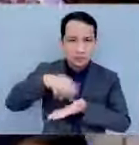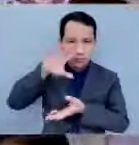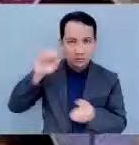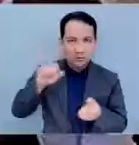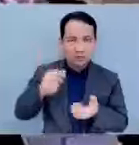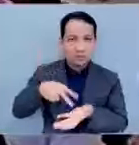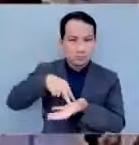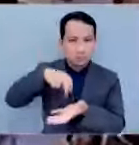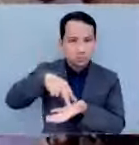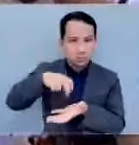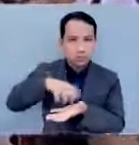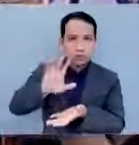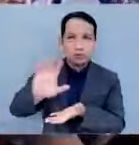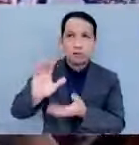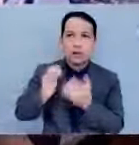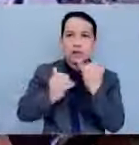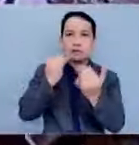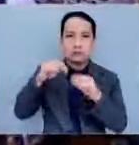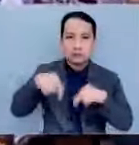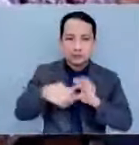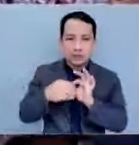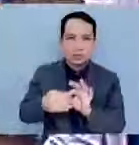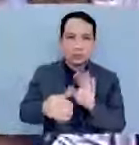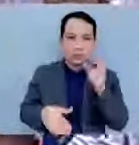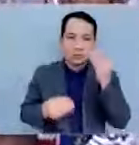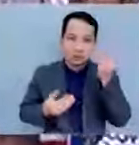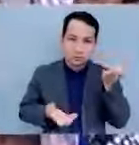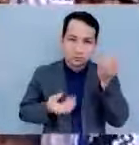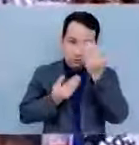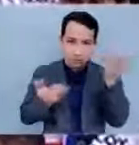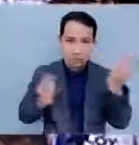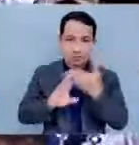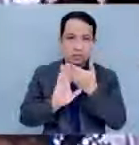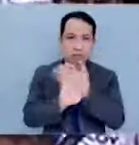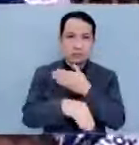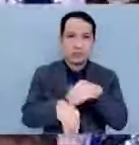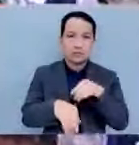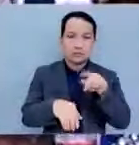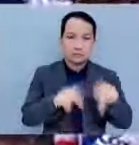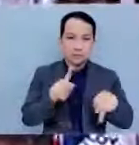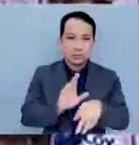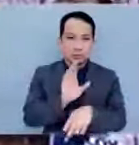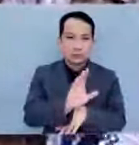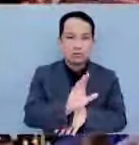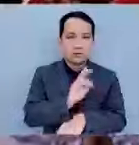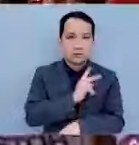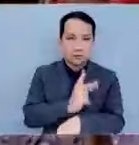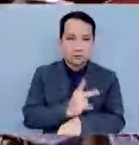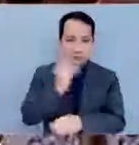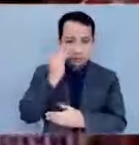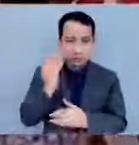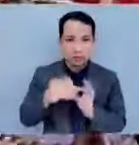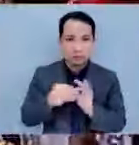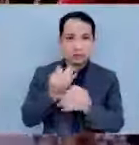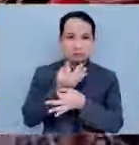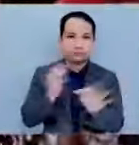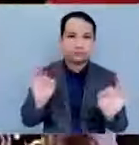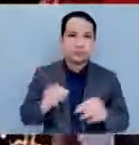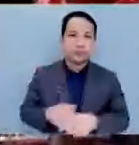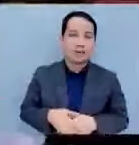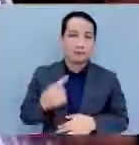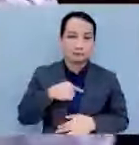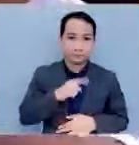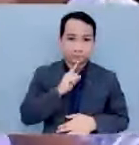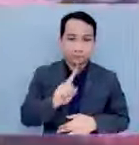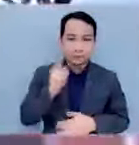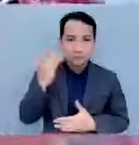at naghihiyaw rito. Ang sigaw nila, ibalik daw sa taong bayan ang kapangyarihan at kalayaan. Ayon pa sa abogado